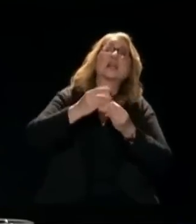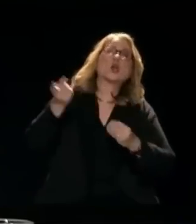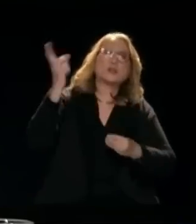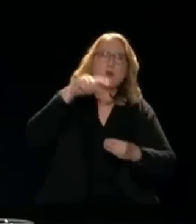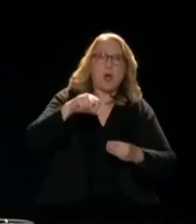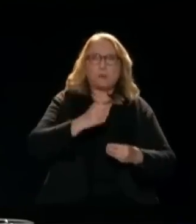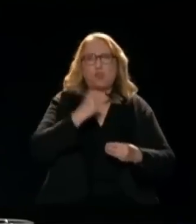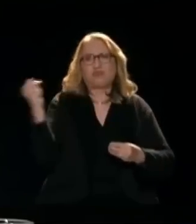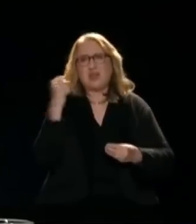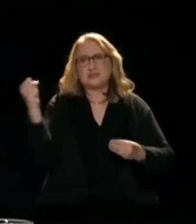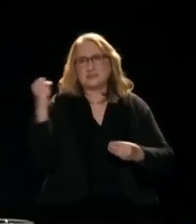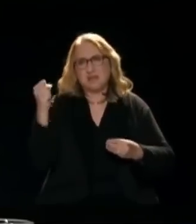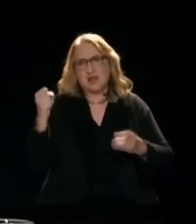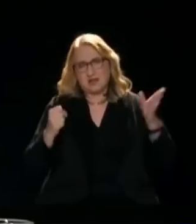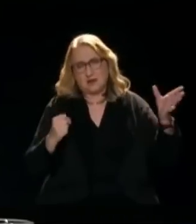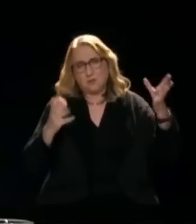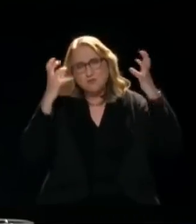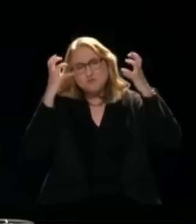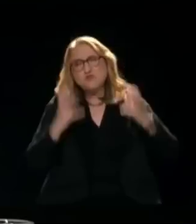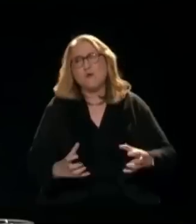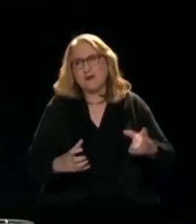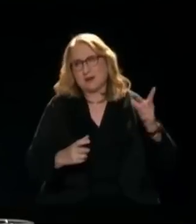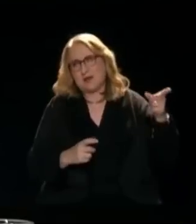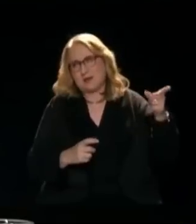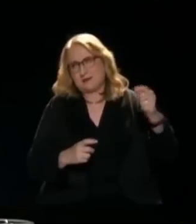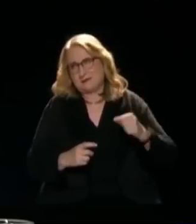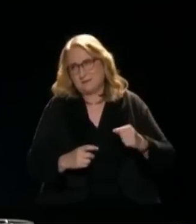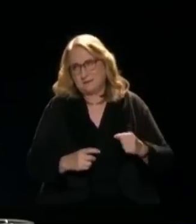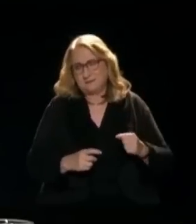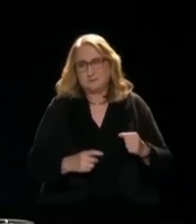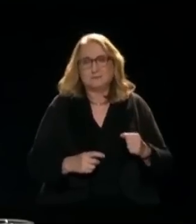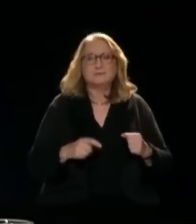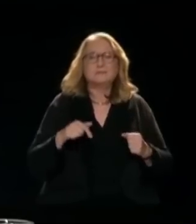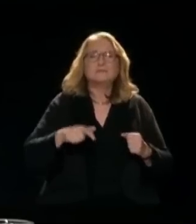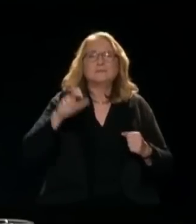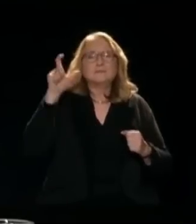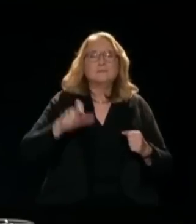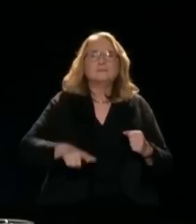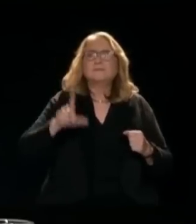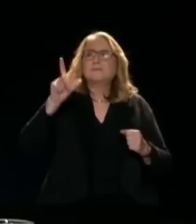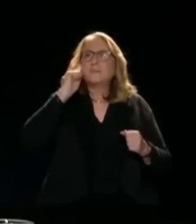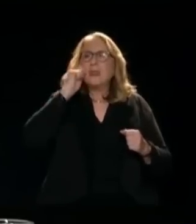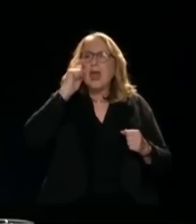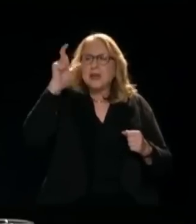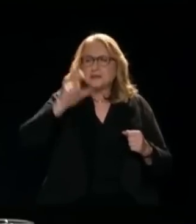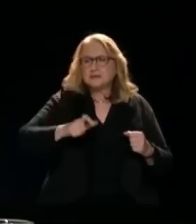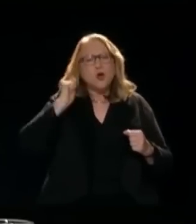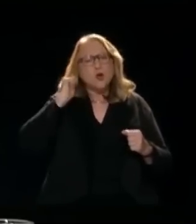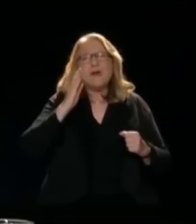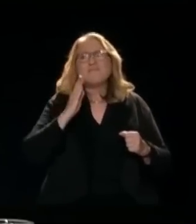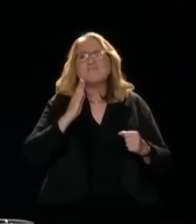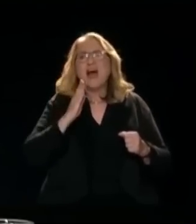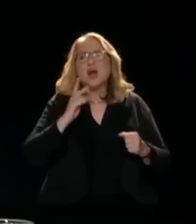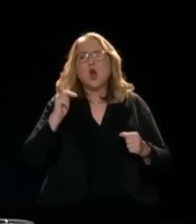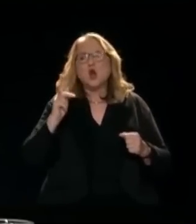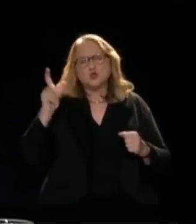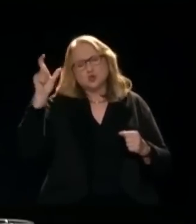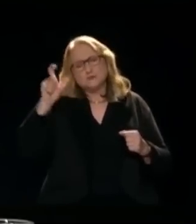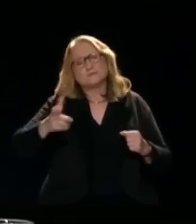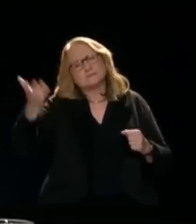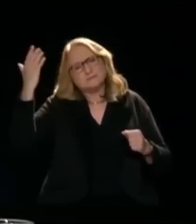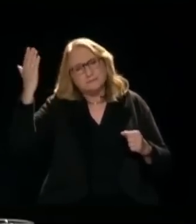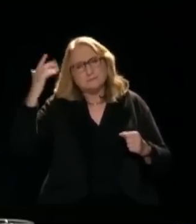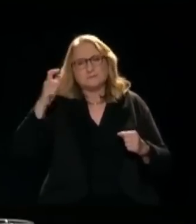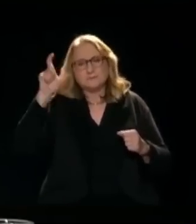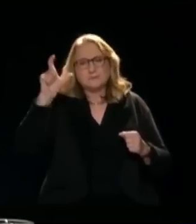Ανιέλη, ο οποίος όταν βγήκε ο Νταλέμα είχε πει μια εκπληκτική ρίση, η οποία βέβαια η σημερινή αριστερά, επίσημη αριστερά